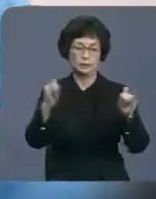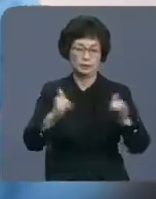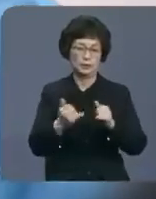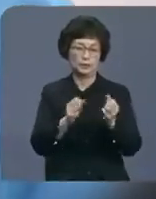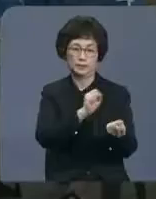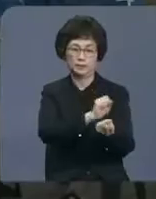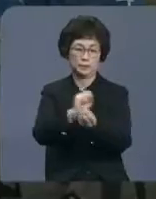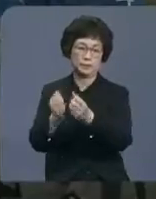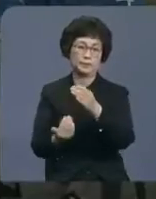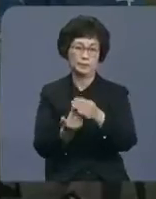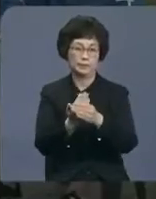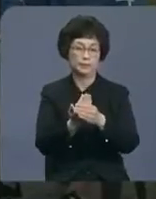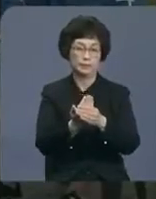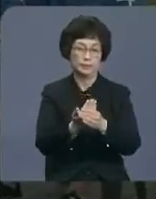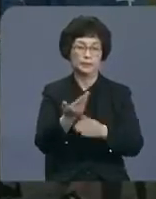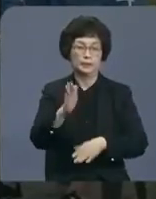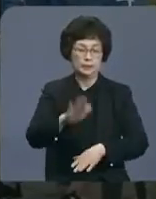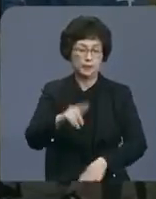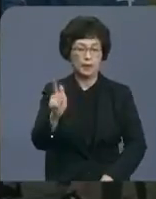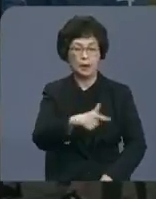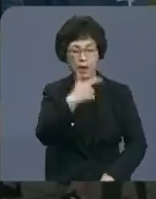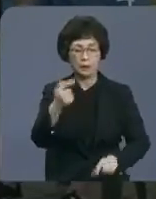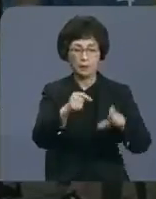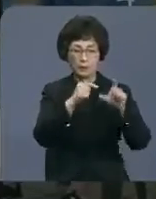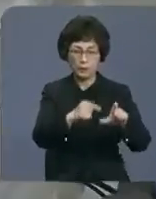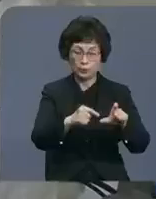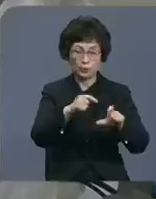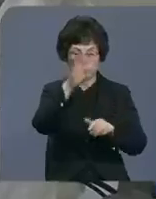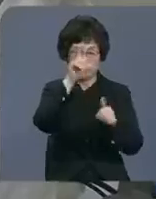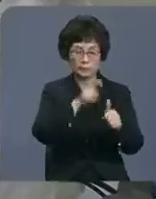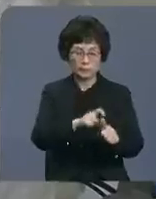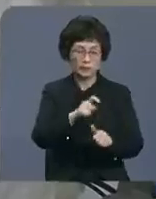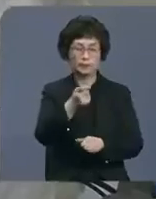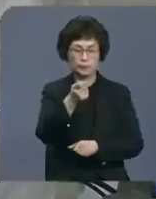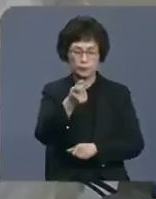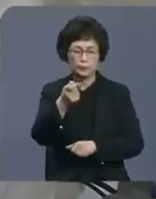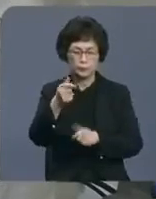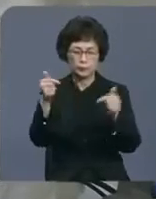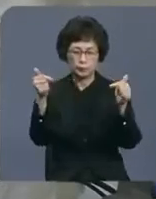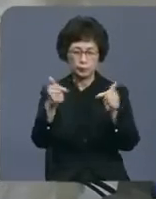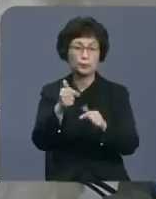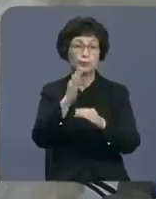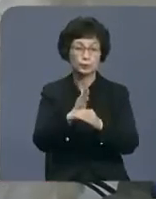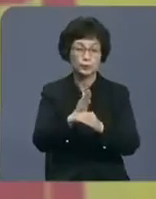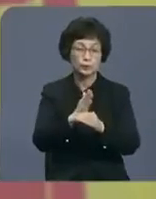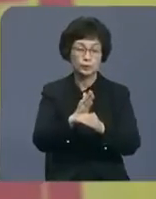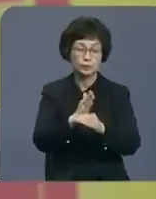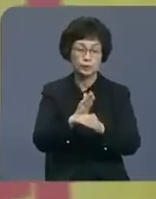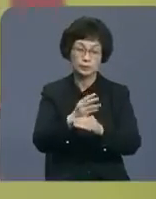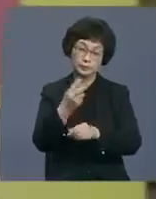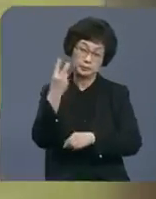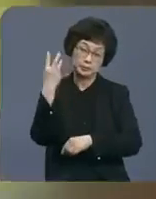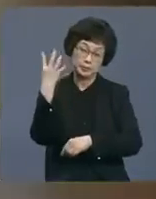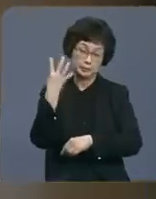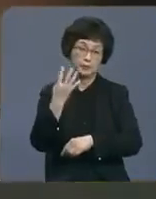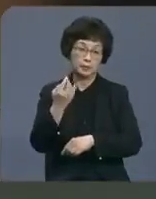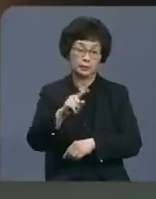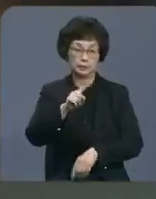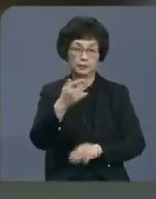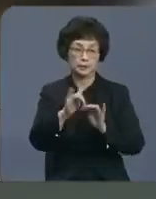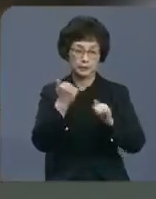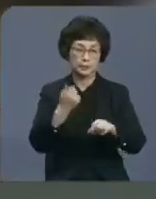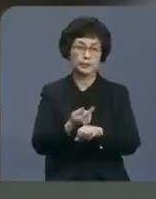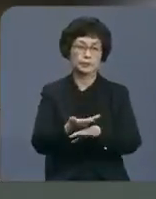허진 됐습니다 하지만 하루 평균 헉 찐 자수는 조금씩 주고 있습니다 4 나을 전까지만 해도 100명이